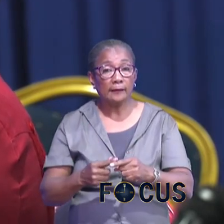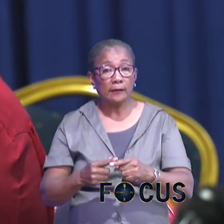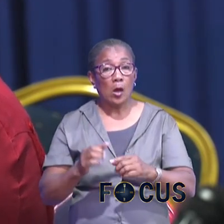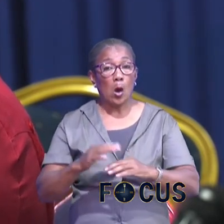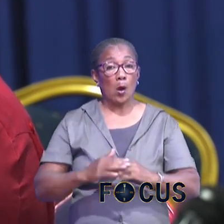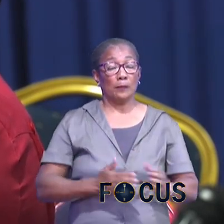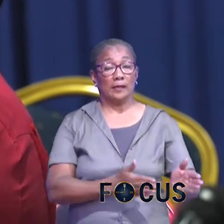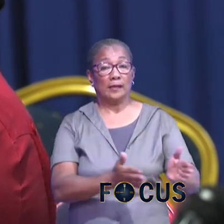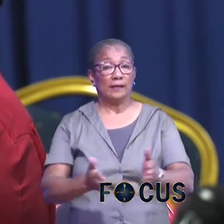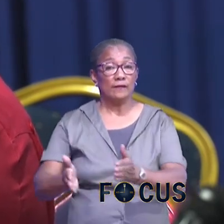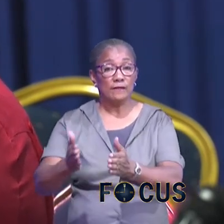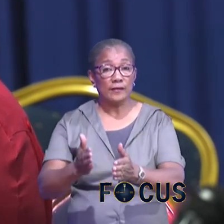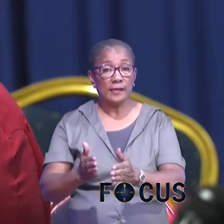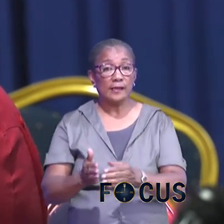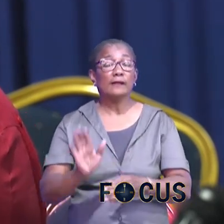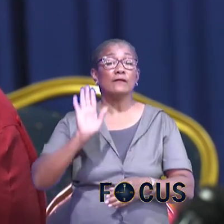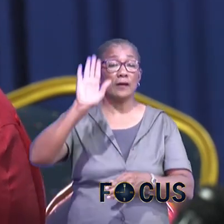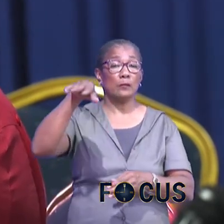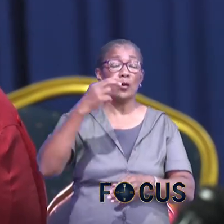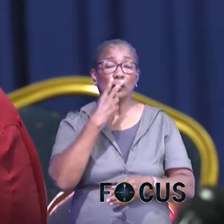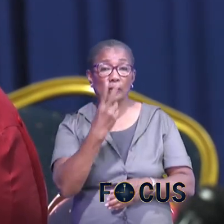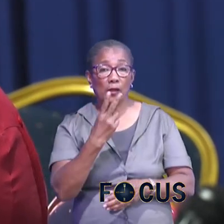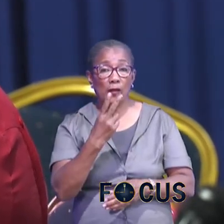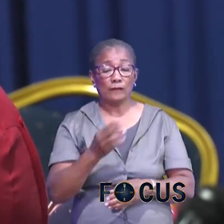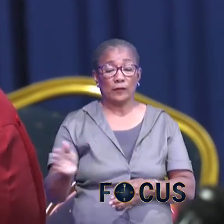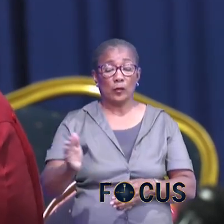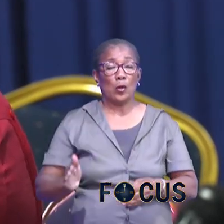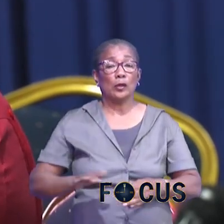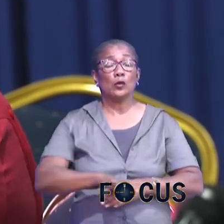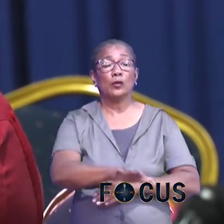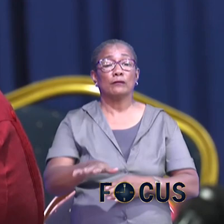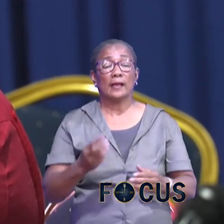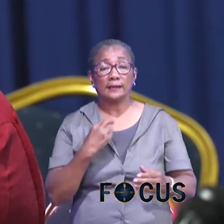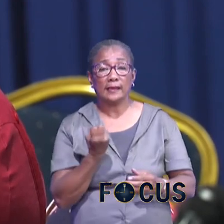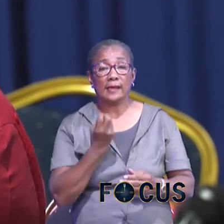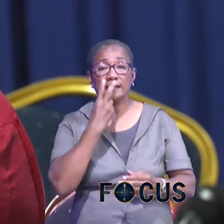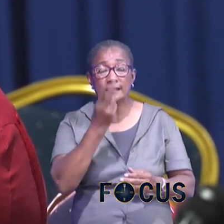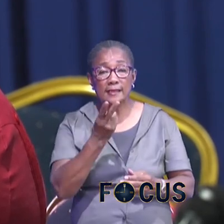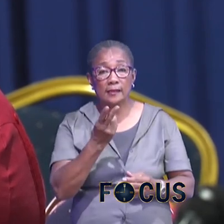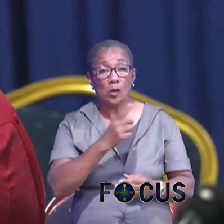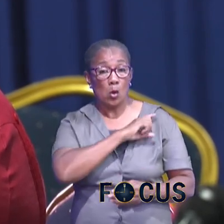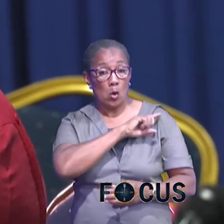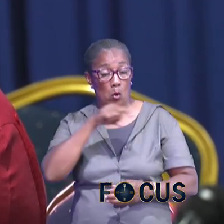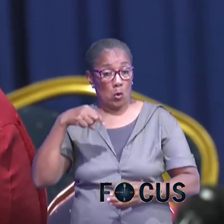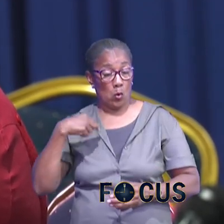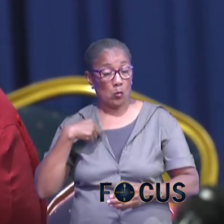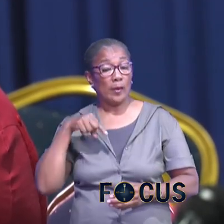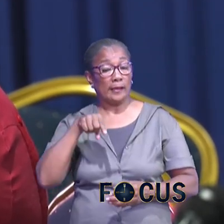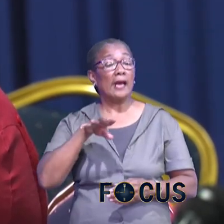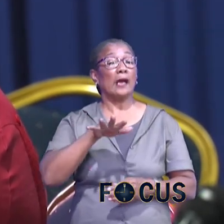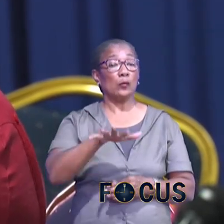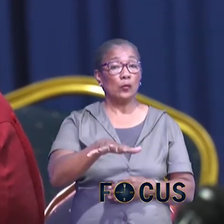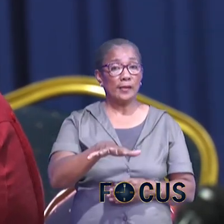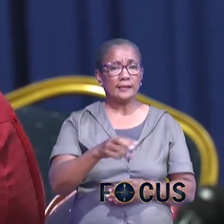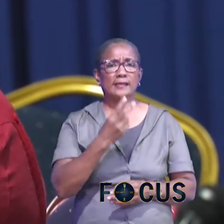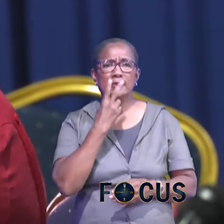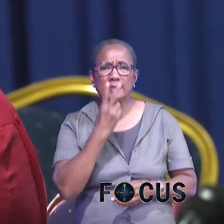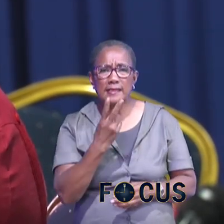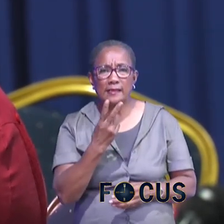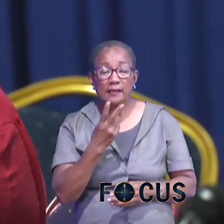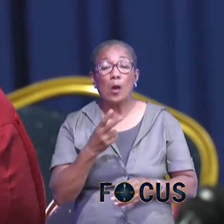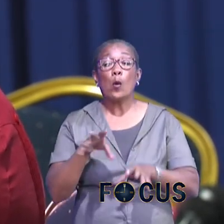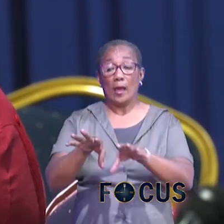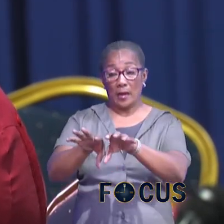op de rivieren van buitenuit, dus vanuit de kustvlakte. We zijn ook wel weer daar. U ziet het, we hebben